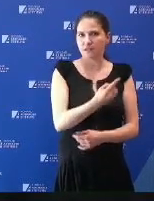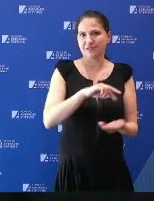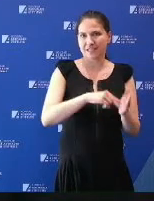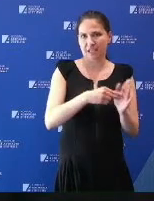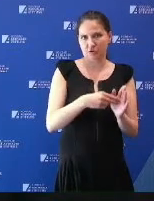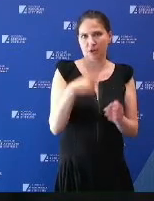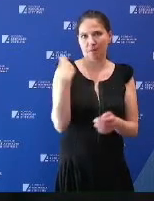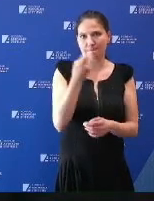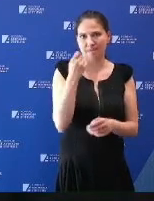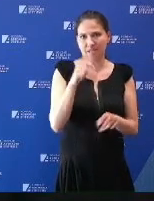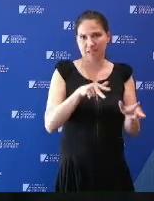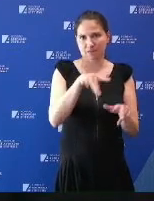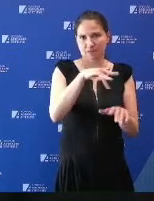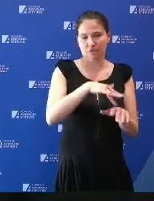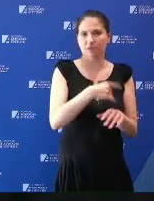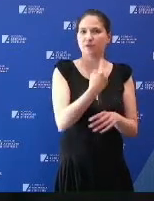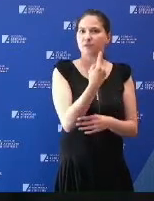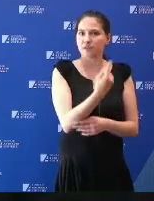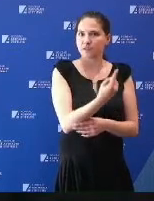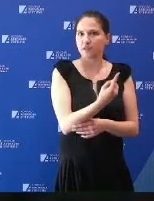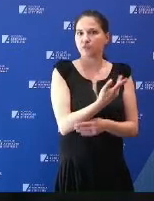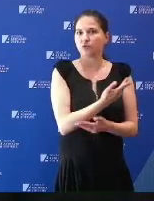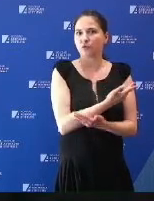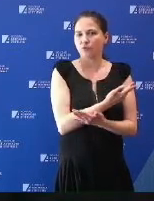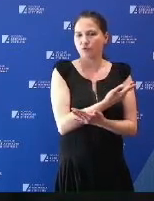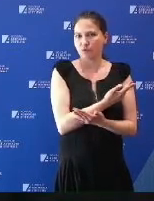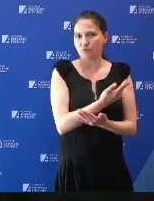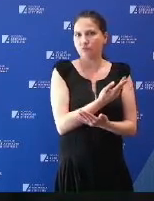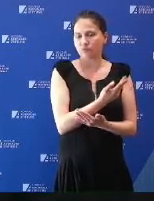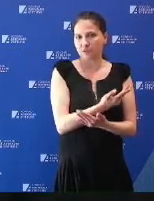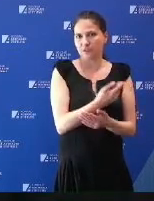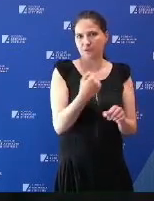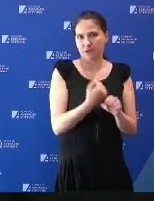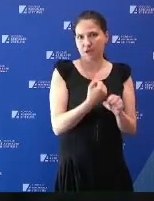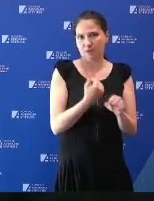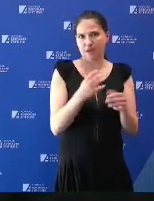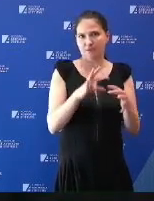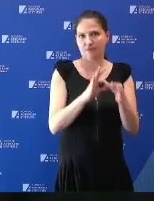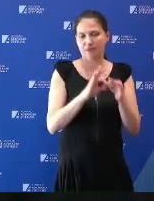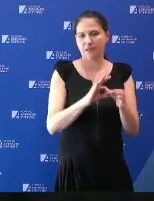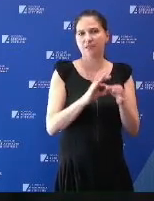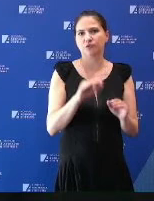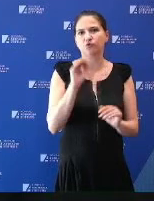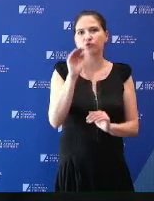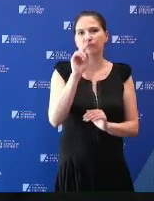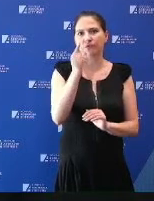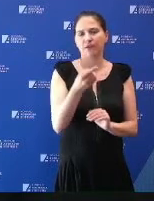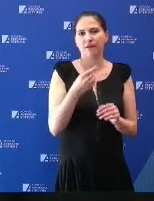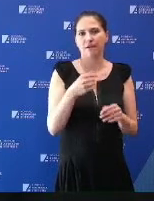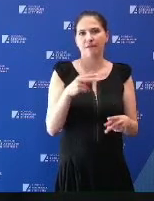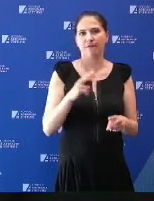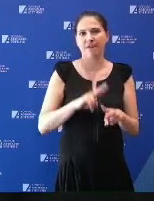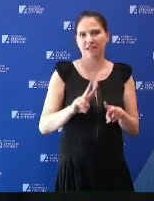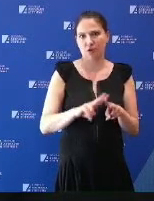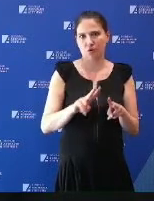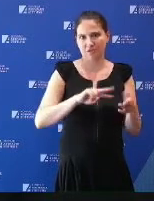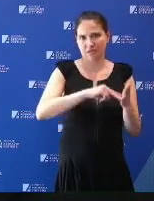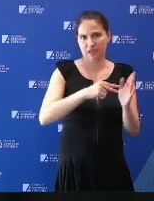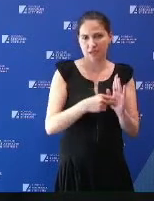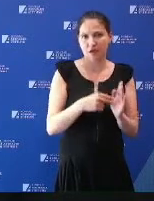Betriebswirtin hat sie an der Graduate School of Excellence zur Zukunft von Fertigungstechniken promoviert. Beruflich zuerst bei